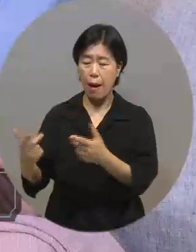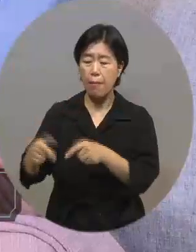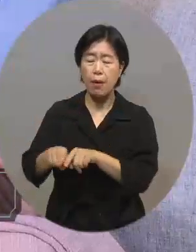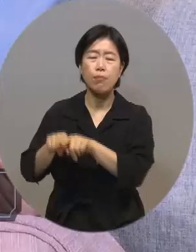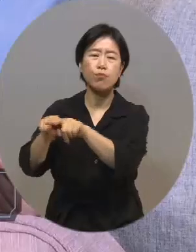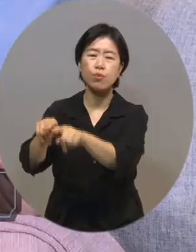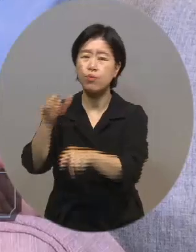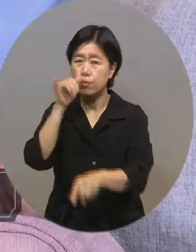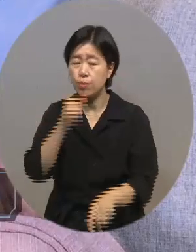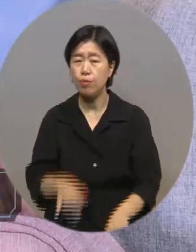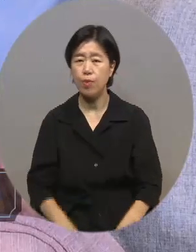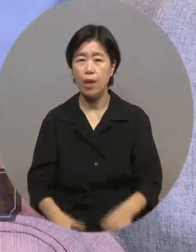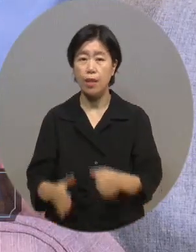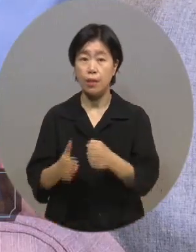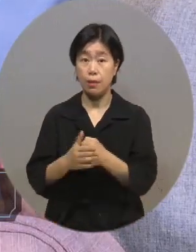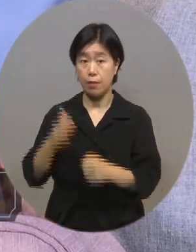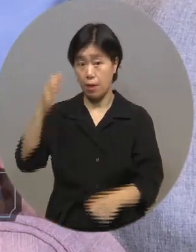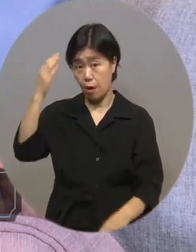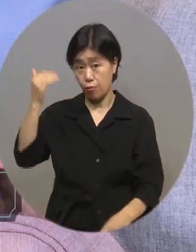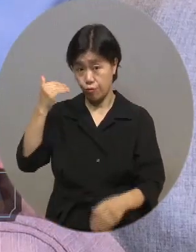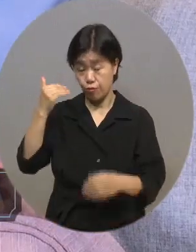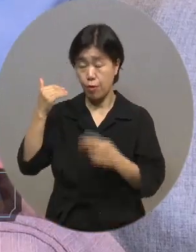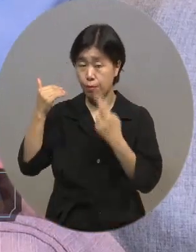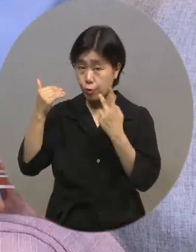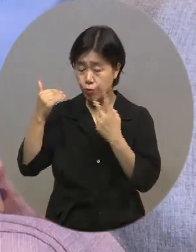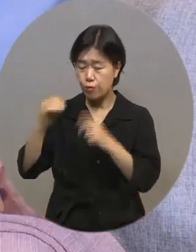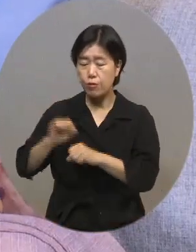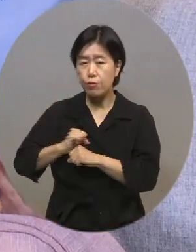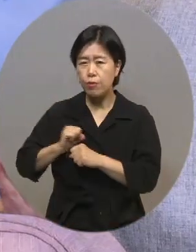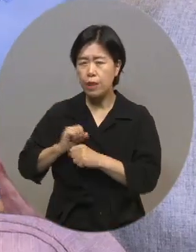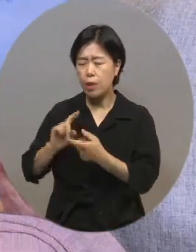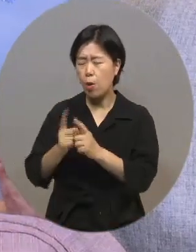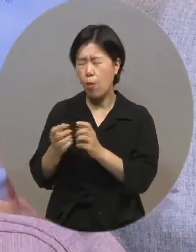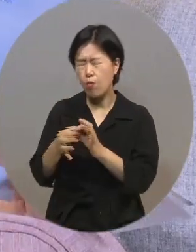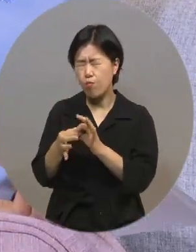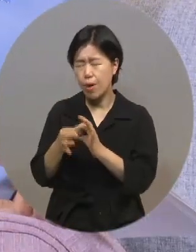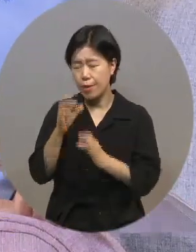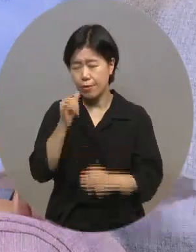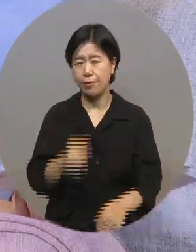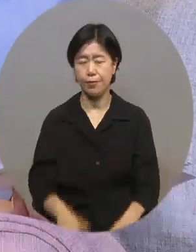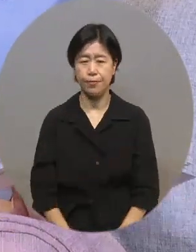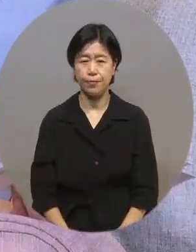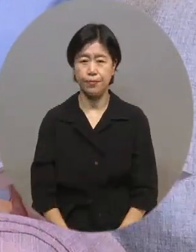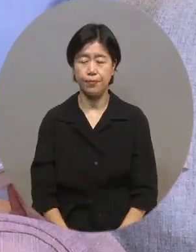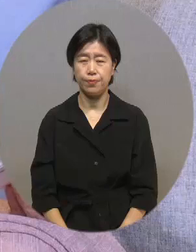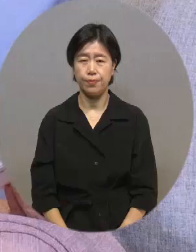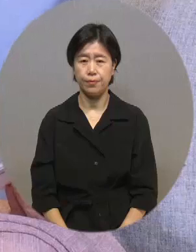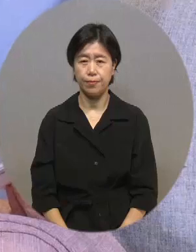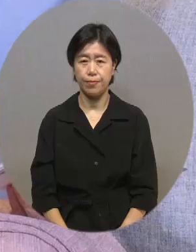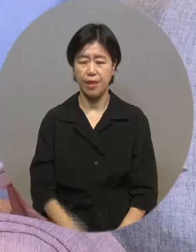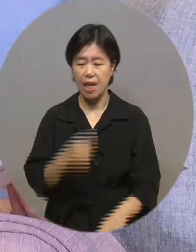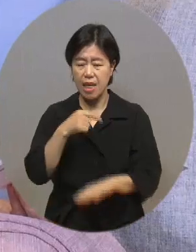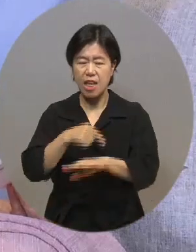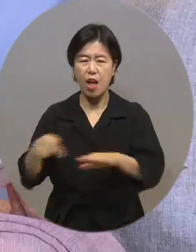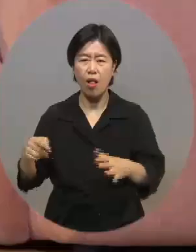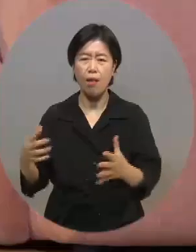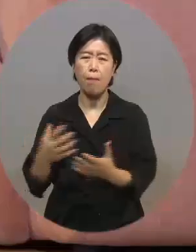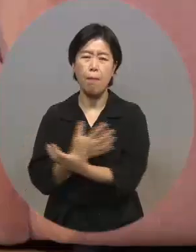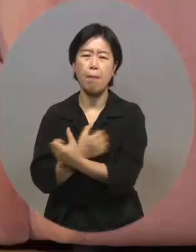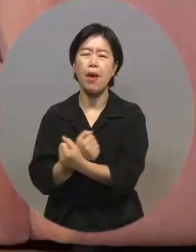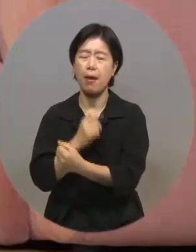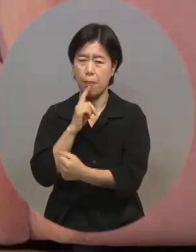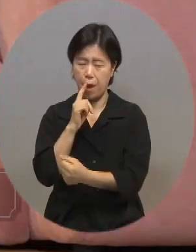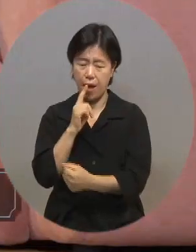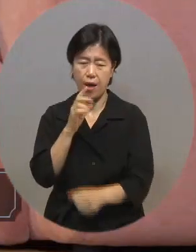우리하고 미군과의 관계는 특별해요. 문구로 설명할 수 없다. 네, 그 혈맹이라고 하는 이유가 거기에 있는 겁니다. 그래서